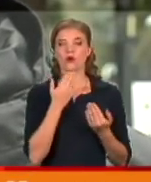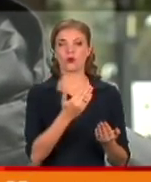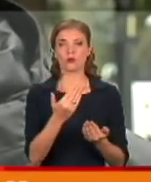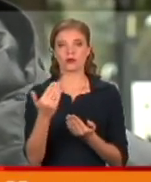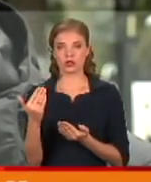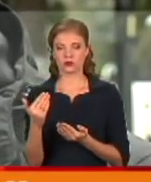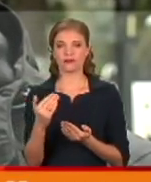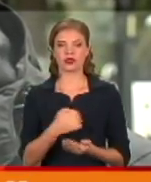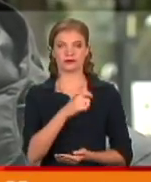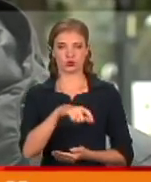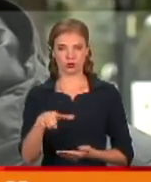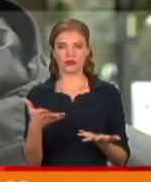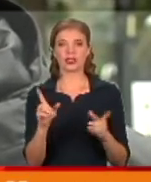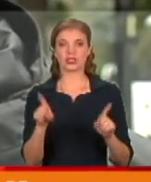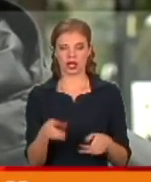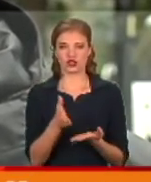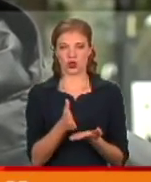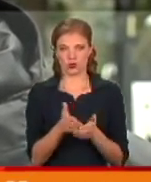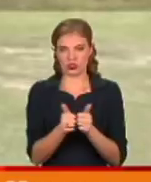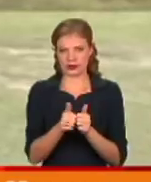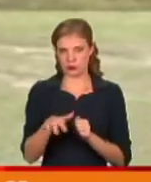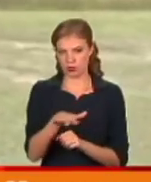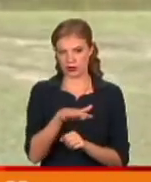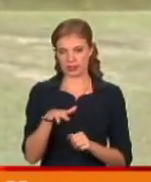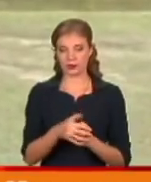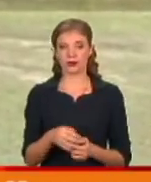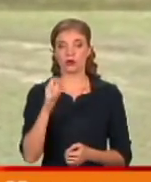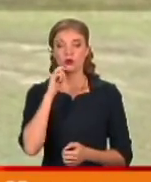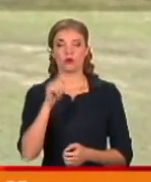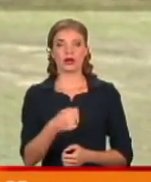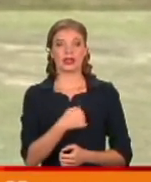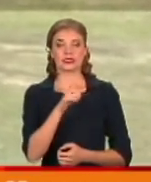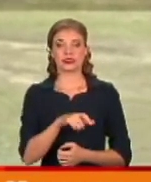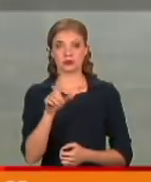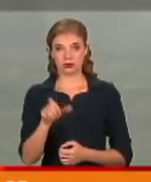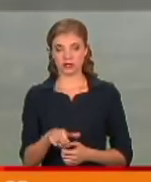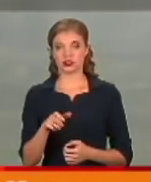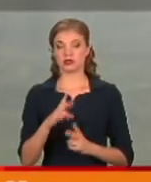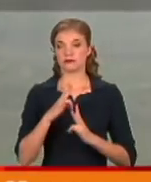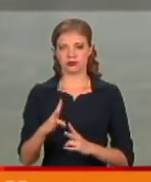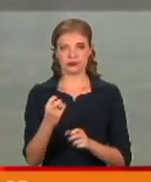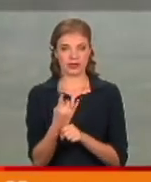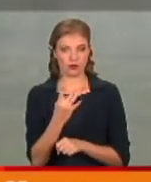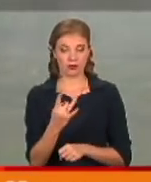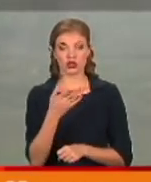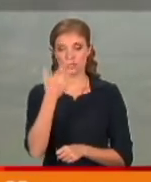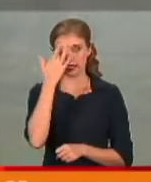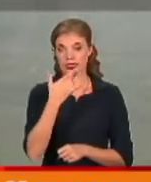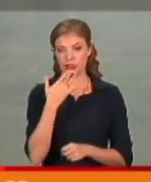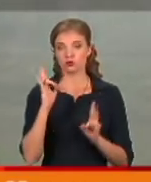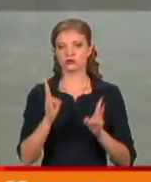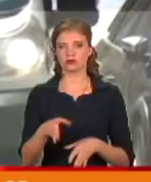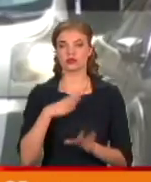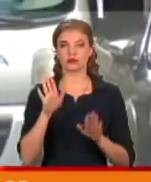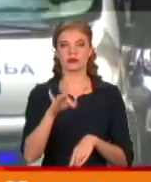Опитування співслужбовців, які також знаходилися поряд. Українських бійців «Молот» підвів не вперше. Влітку трагедія